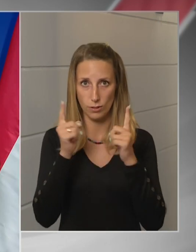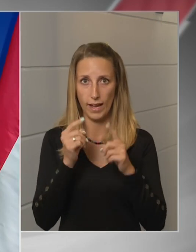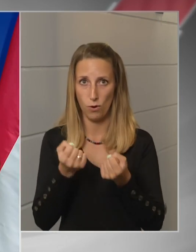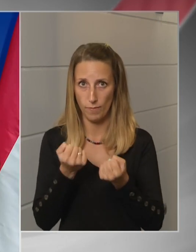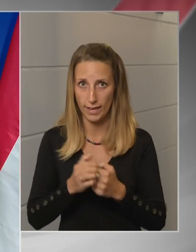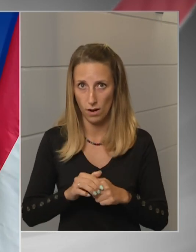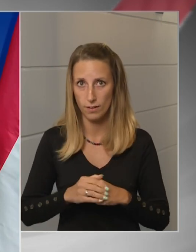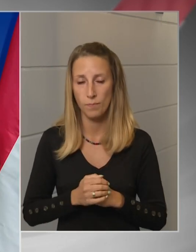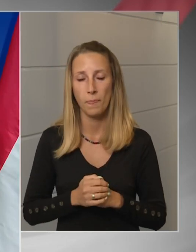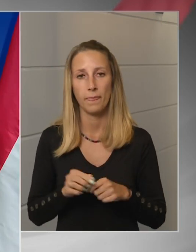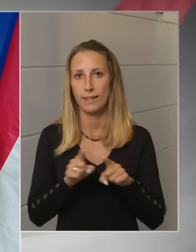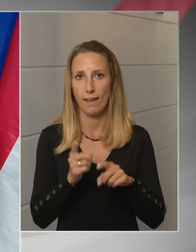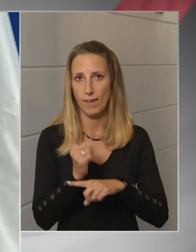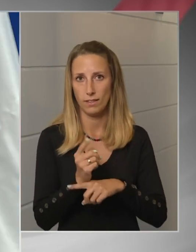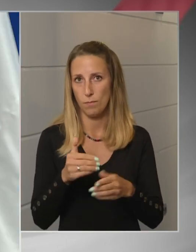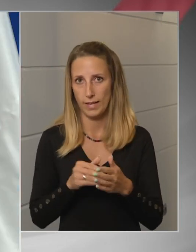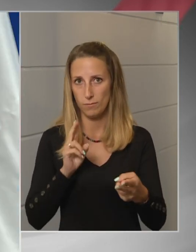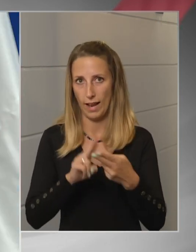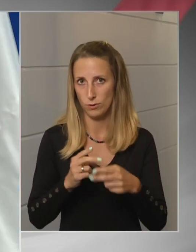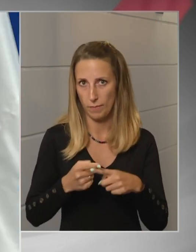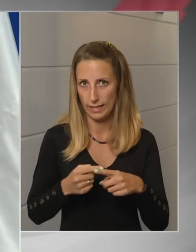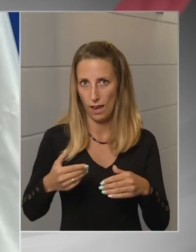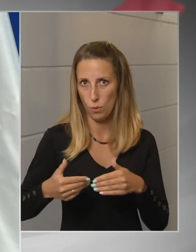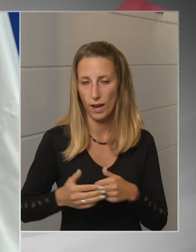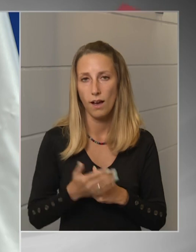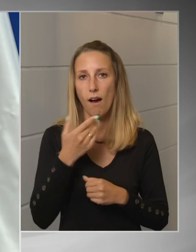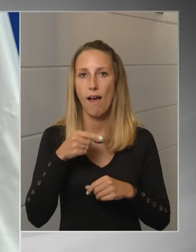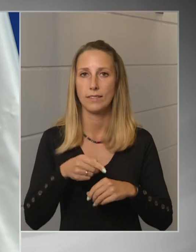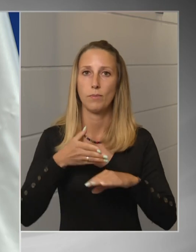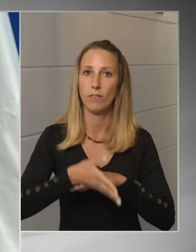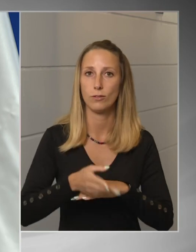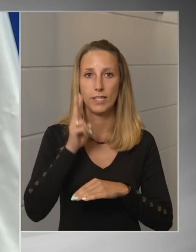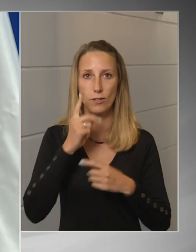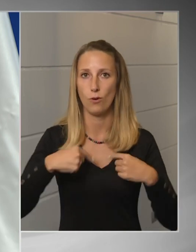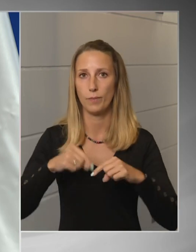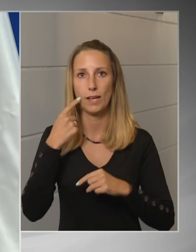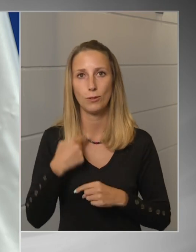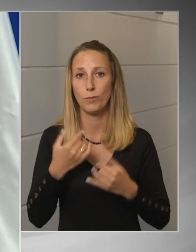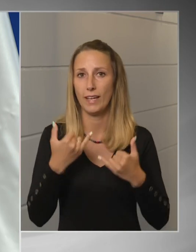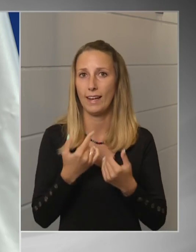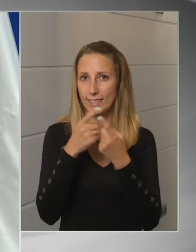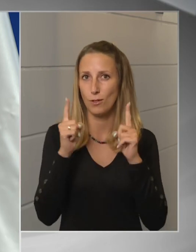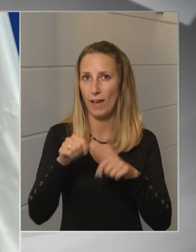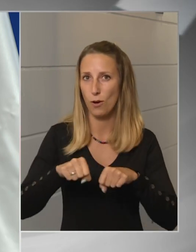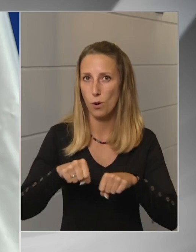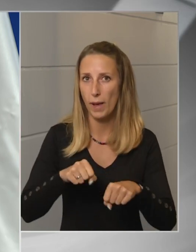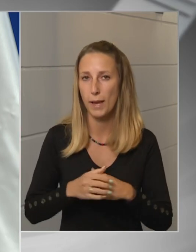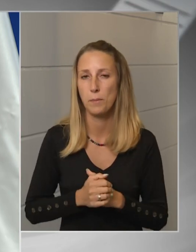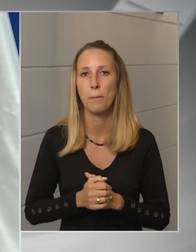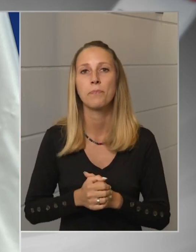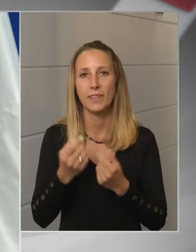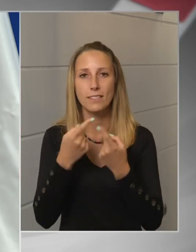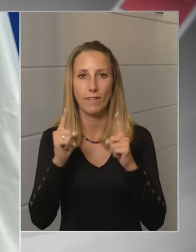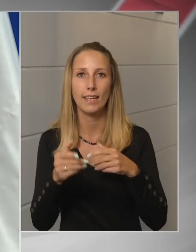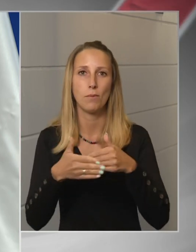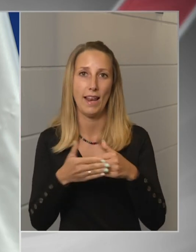Én ilyen válda legyen, hanem nem felállalkoztam, de ha ez a beavatkozás, akkor mi nem tudom, hogy a jelenlegi szlovák kormány mellett, vagy ki mellett, Szlovákia